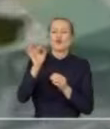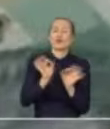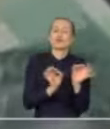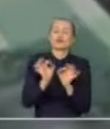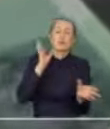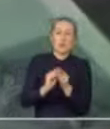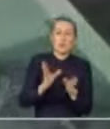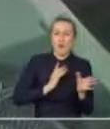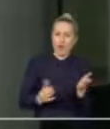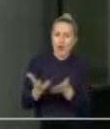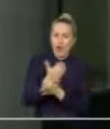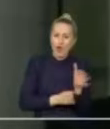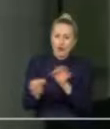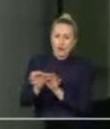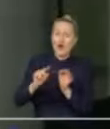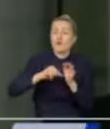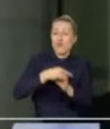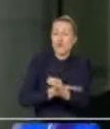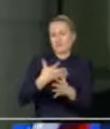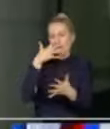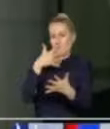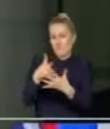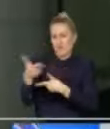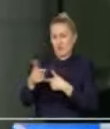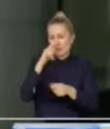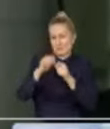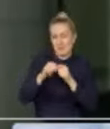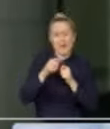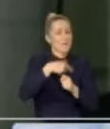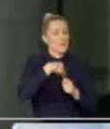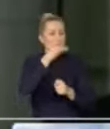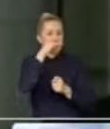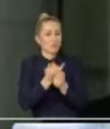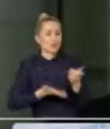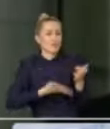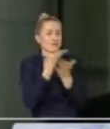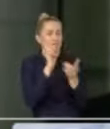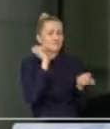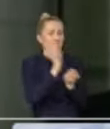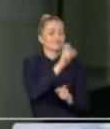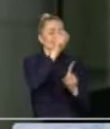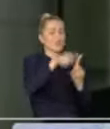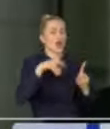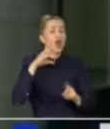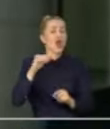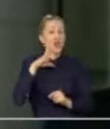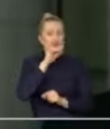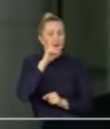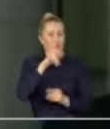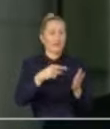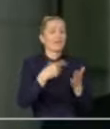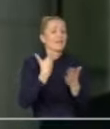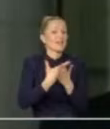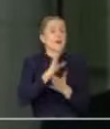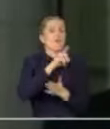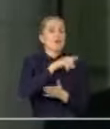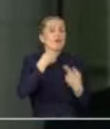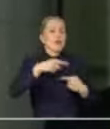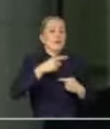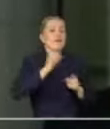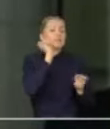rozliczyć prokuratura. Jesteśmy w takiej sytuacji, że nie możemy skierować aktu oskarżenia przeciwko Leszkowi Czy z uwagi na to, iż nie zostało mu